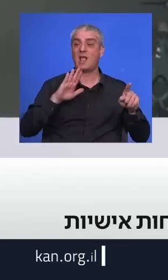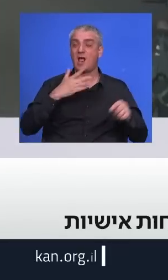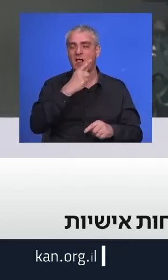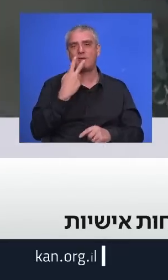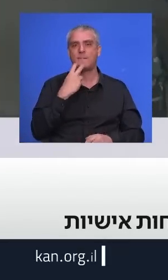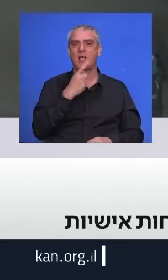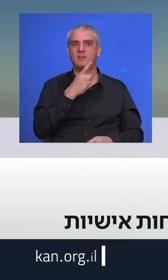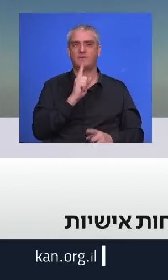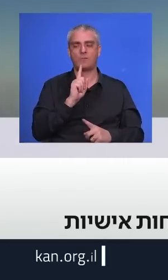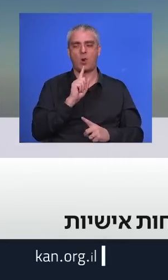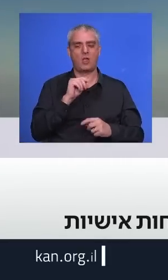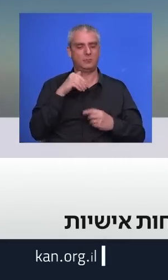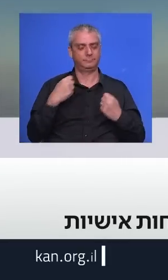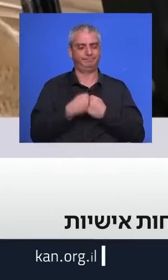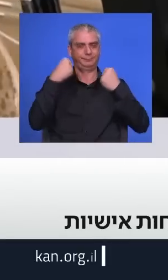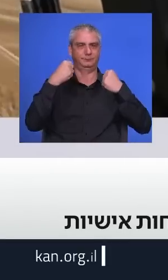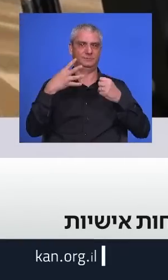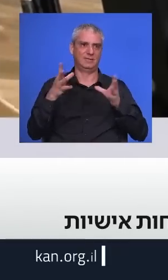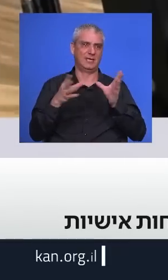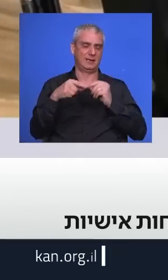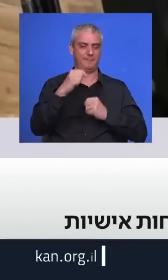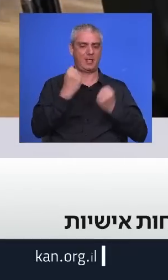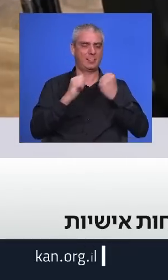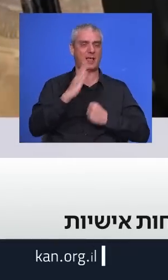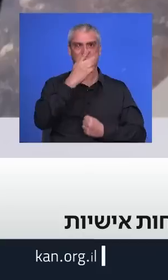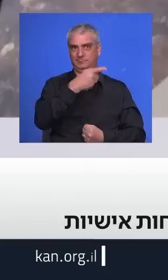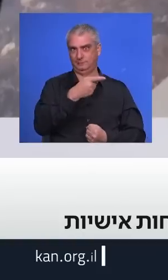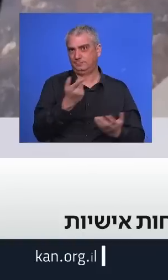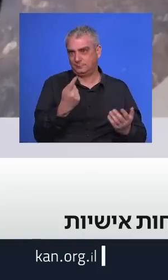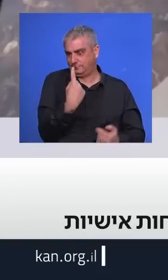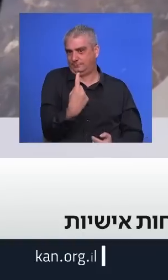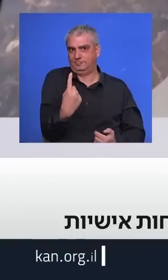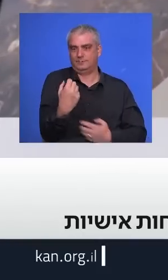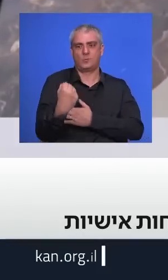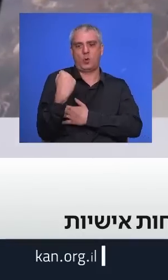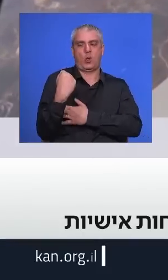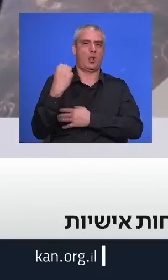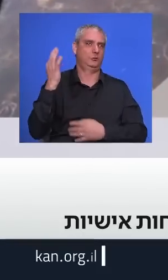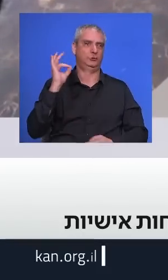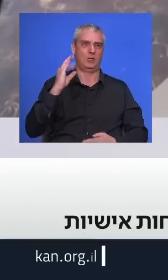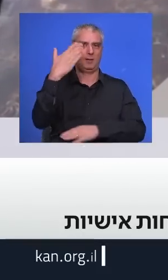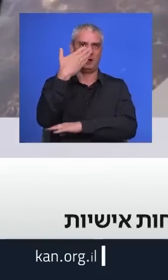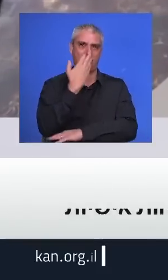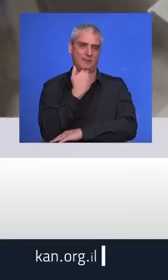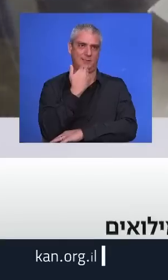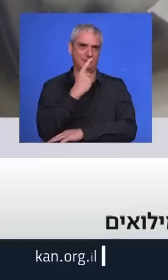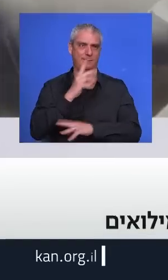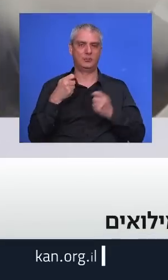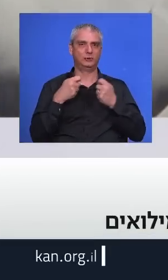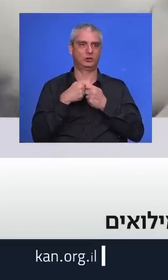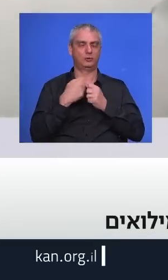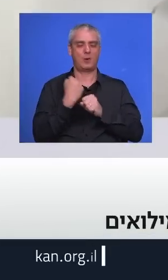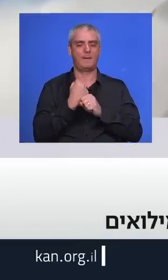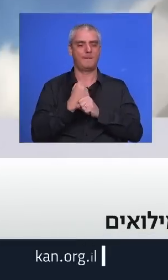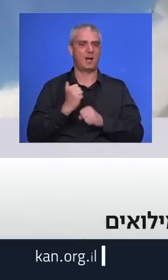מעדיפים לא להיכנס להתנגשות מול טייסים חיל האוויר שהם כוח המחץ של מדינת ישראל בכל מה שקשור לפעילות